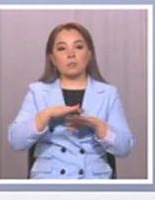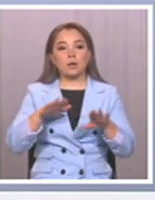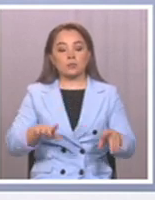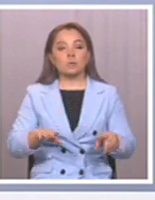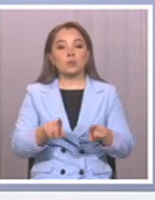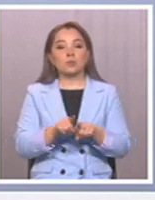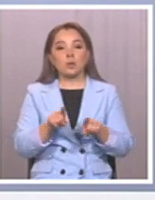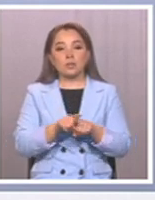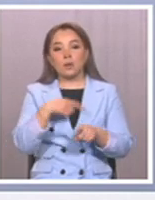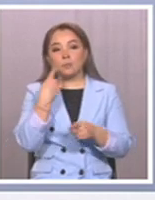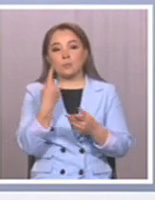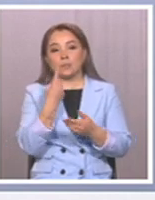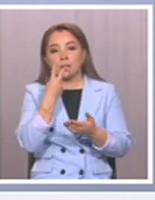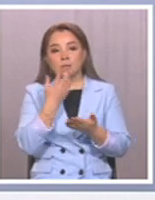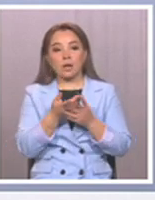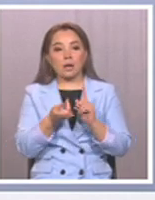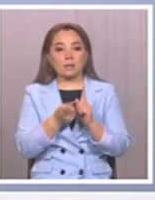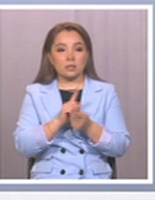біріне айналды.